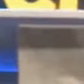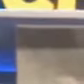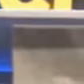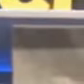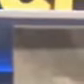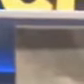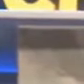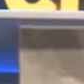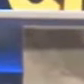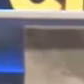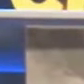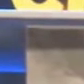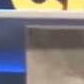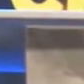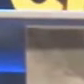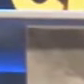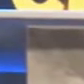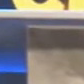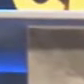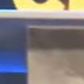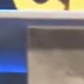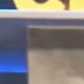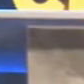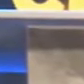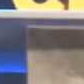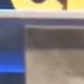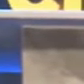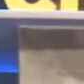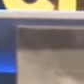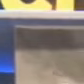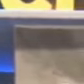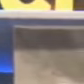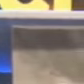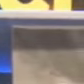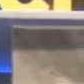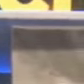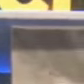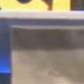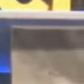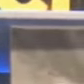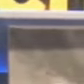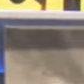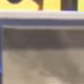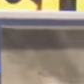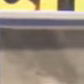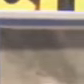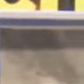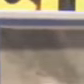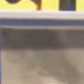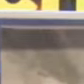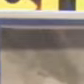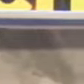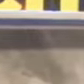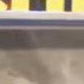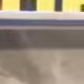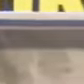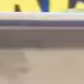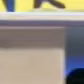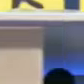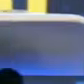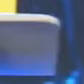aura une meilleure vie et les plus pollueurs vie et je veux poser la question à hésiter ce